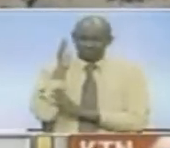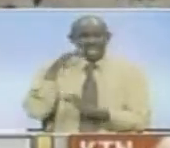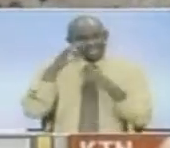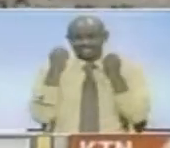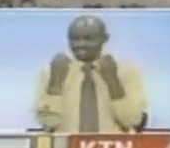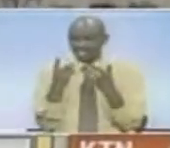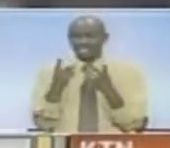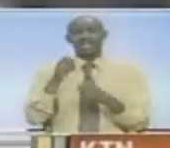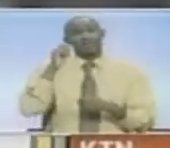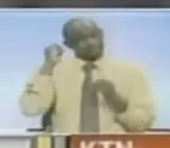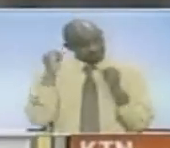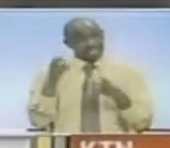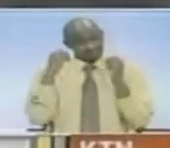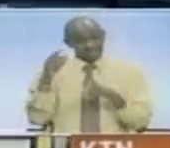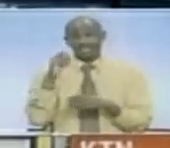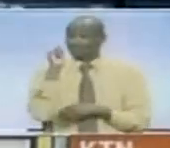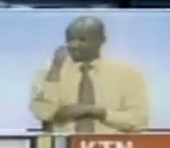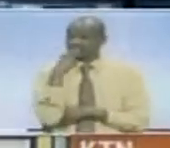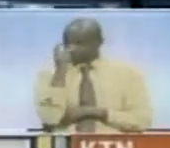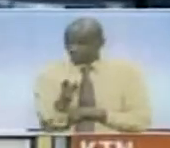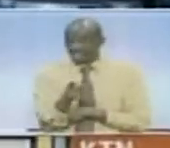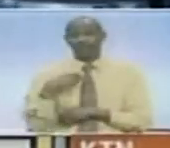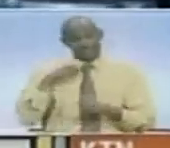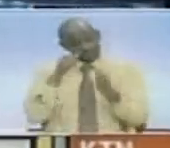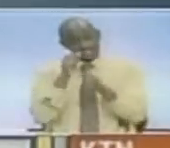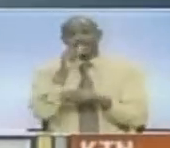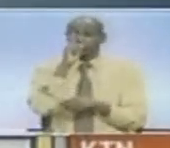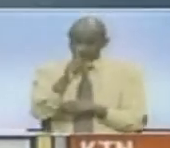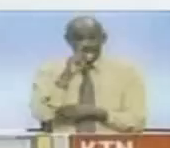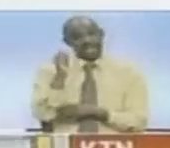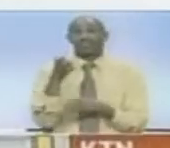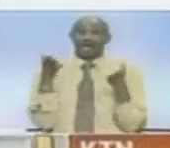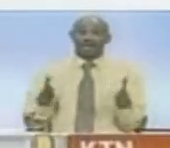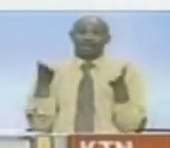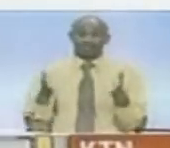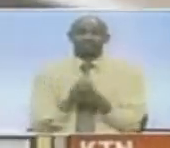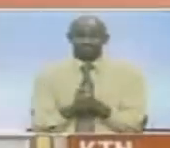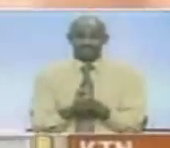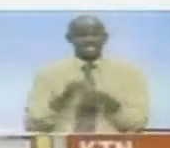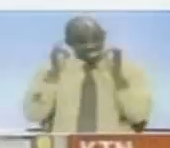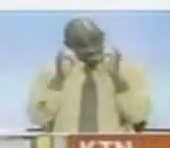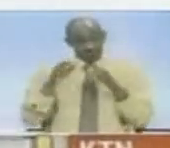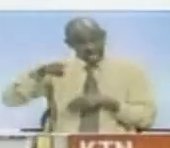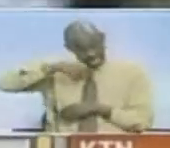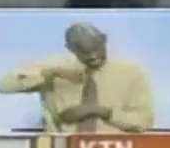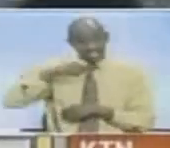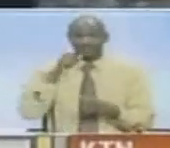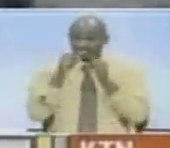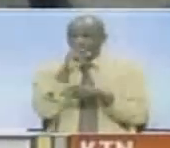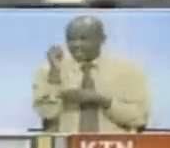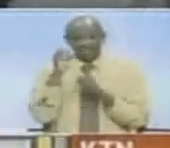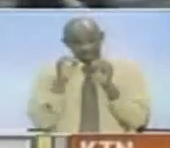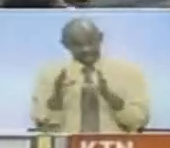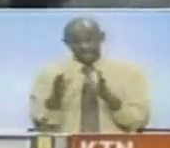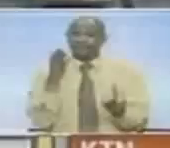rais, wengi wao wanahisi kwamba tupigana wenyewe kwa wenyewe. Na iwapo si wenyewe kwa wenyewe,